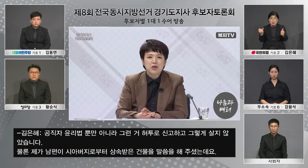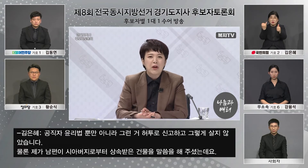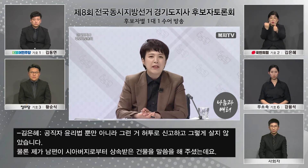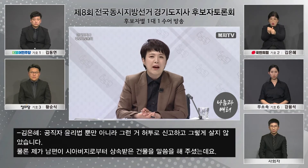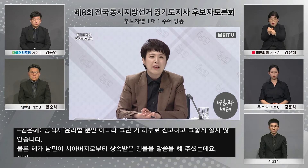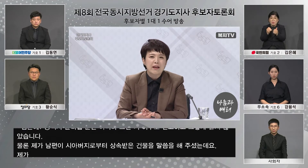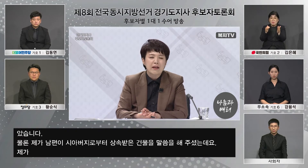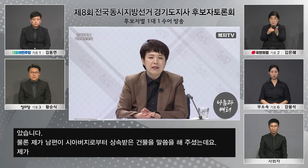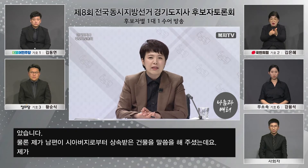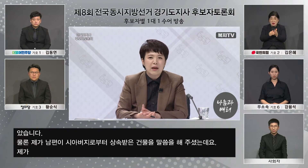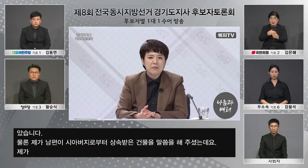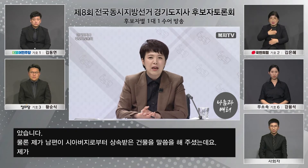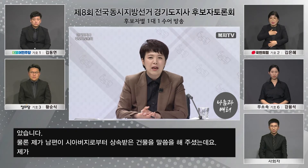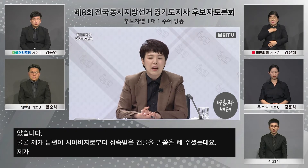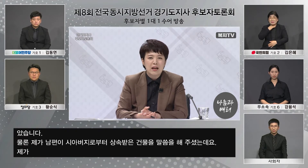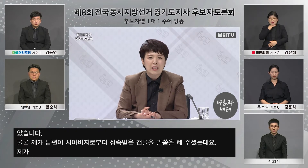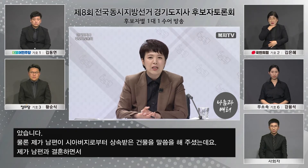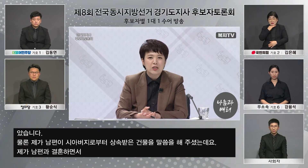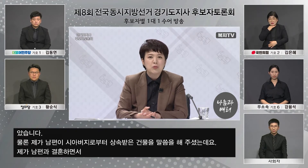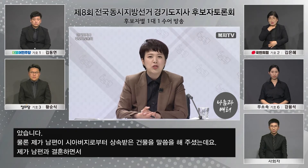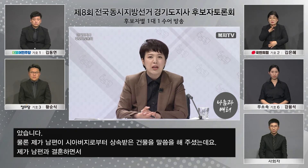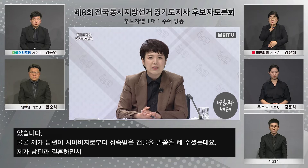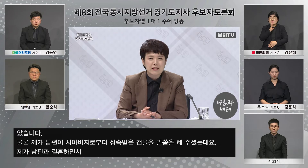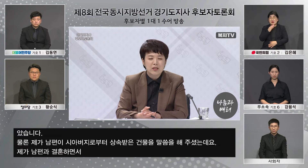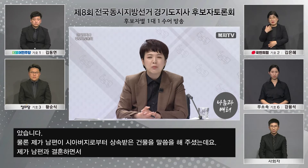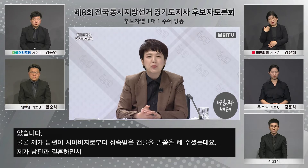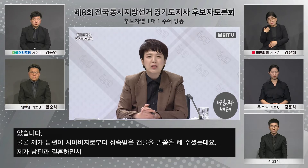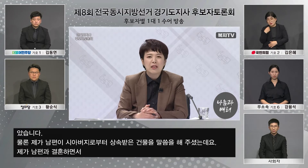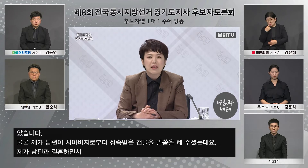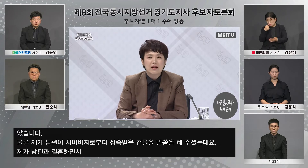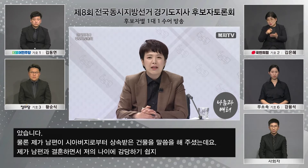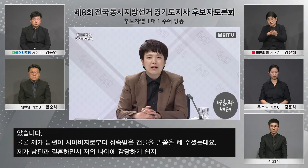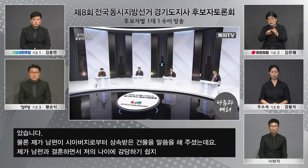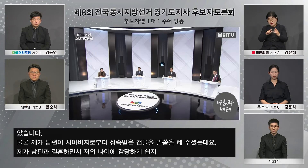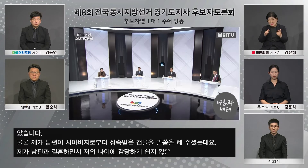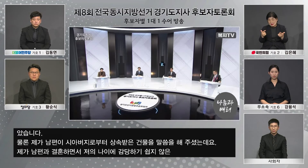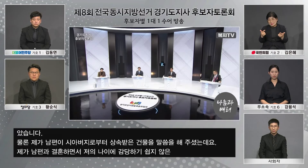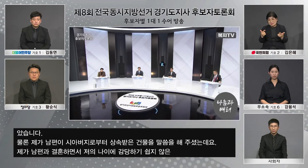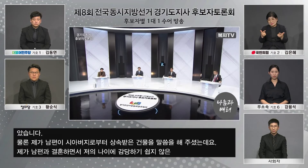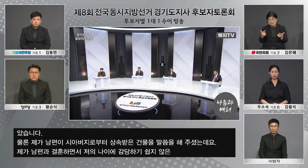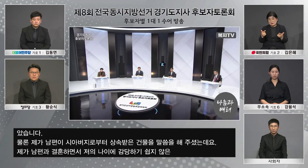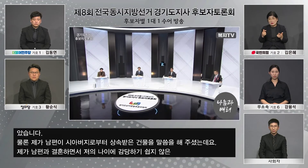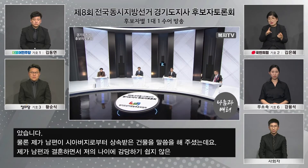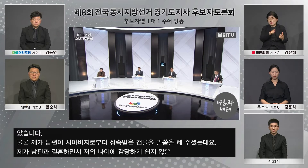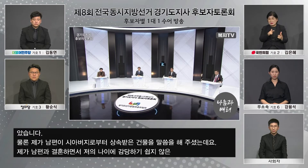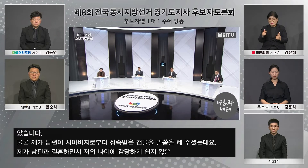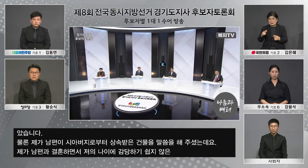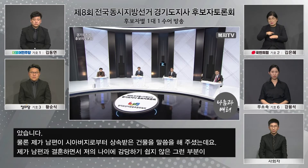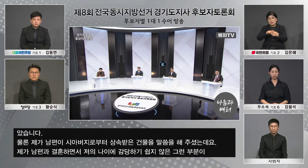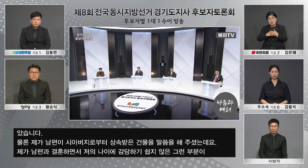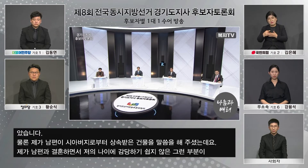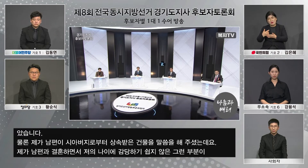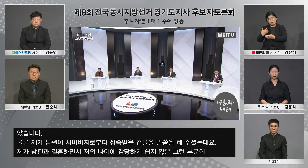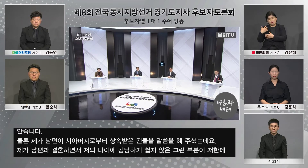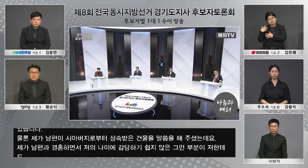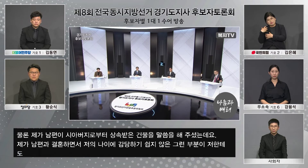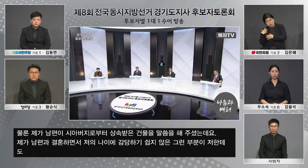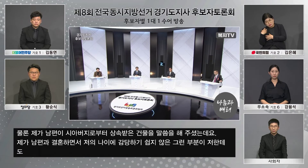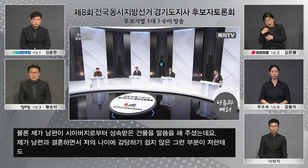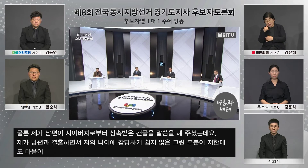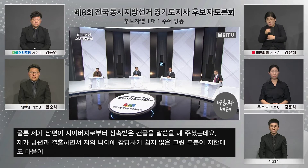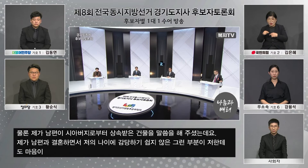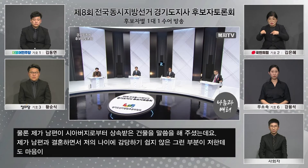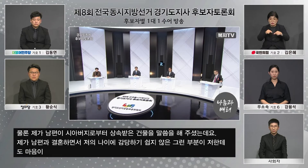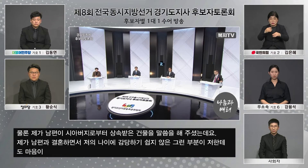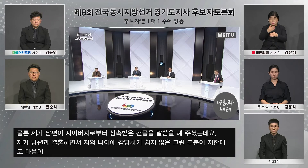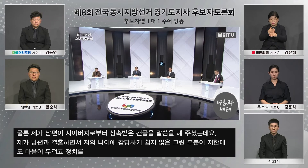결혼하면서 저의 나이에 감당하기 쉽지 않은 그런 부분이 저한테도 마음이 무겁고 정치를 하면서도 내내